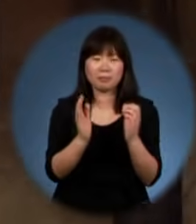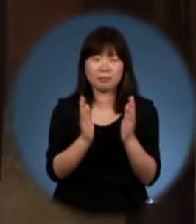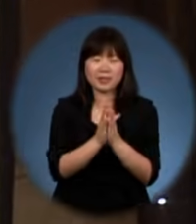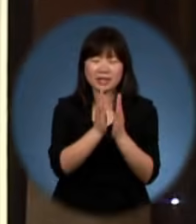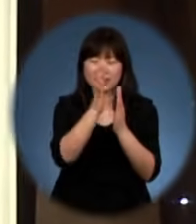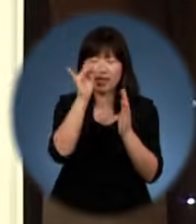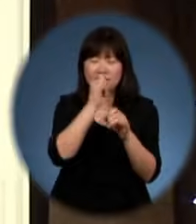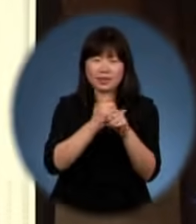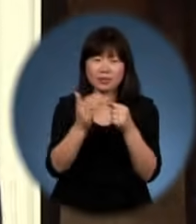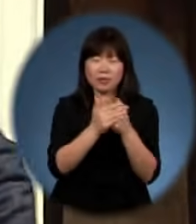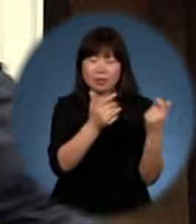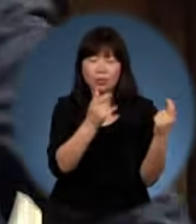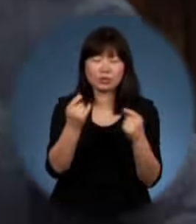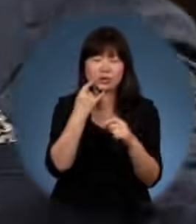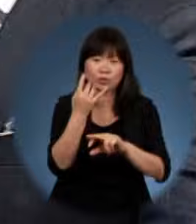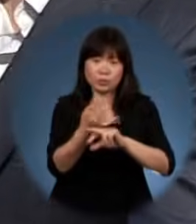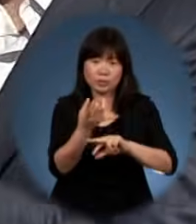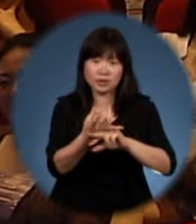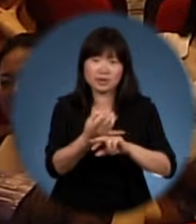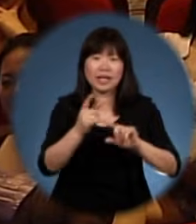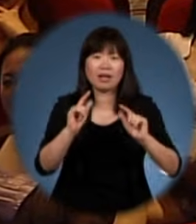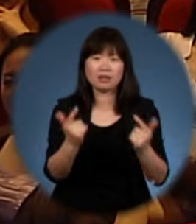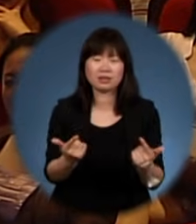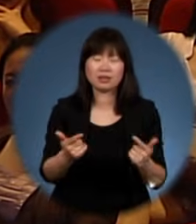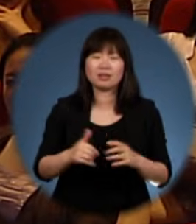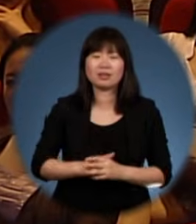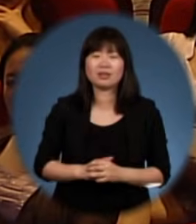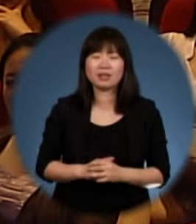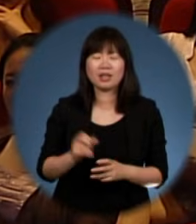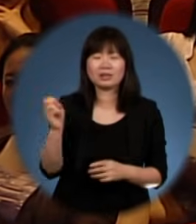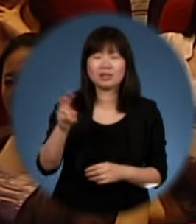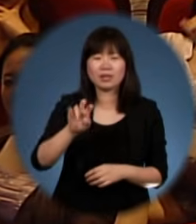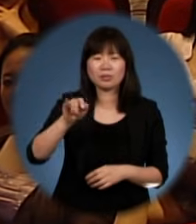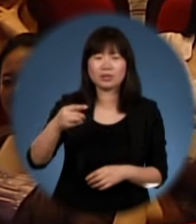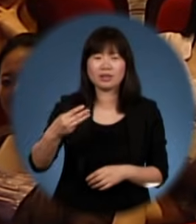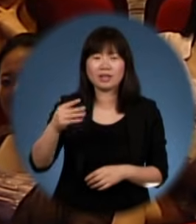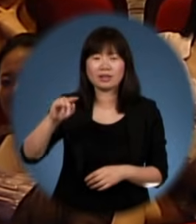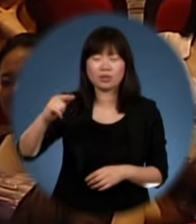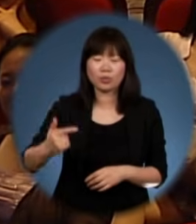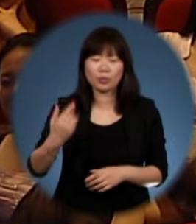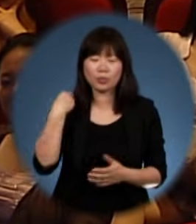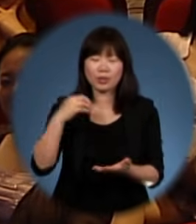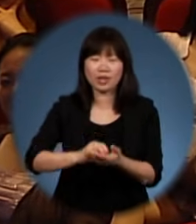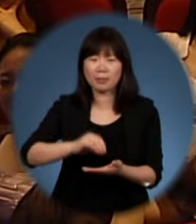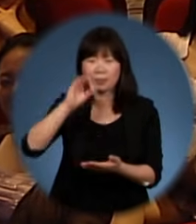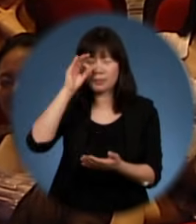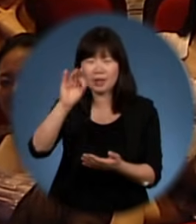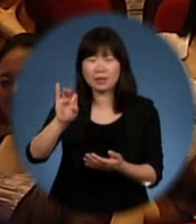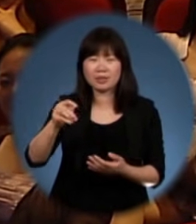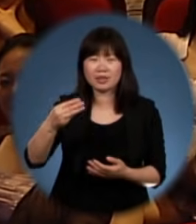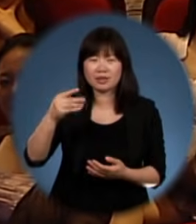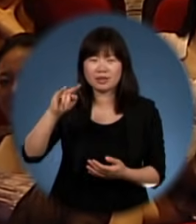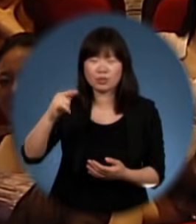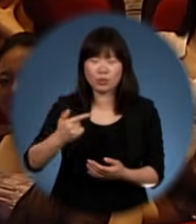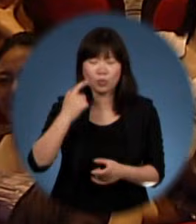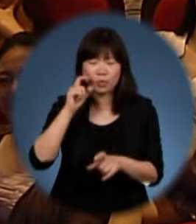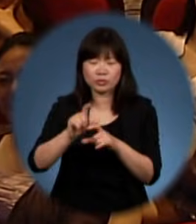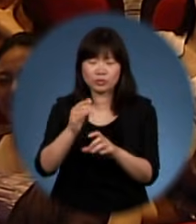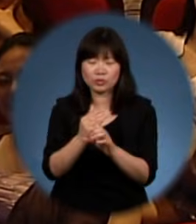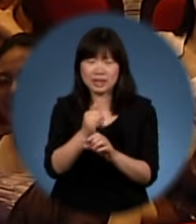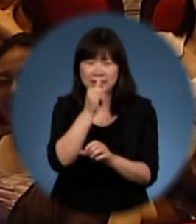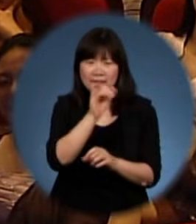모두 금은 아니라는 것입니다 자 다시 플라톤 로 돌아가 보죠 플라톤이 고민한 것은 요